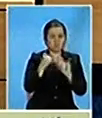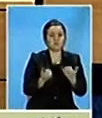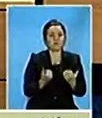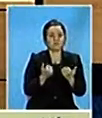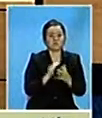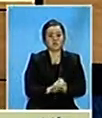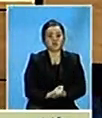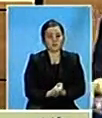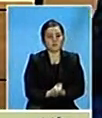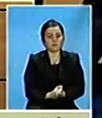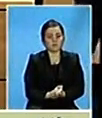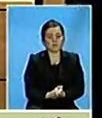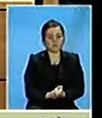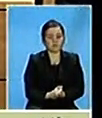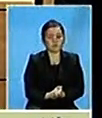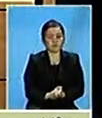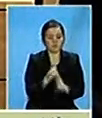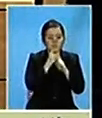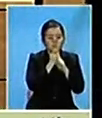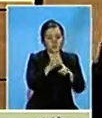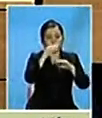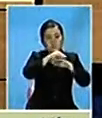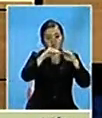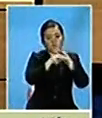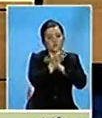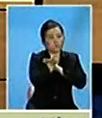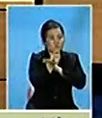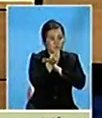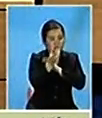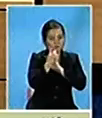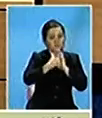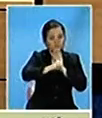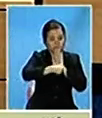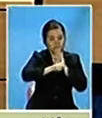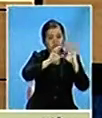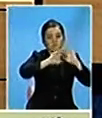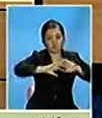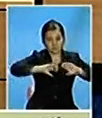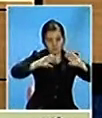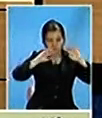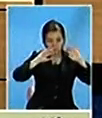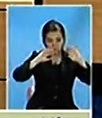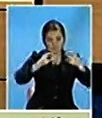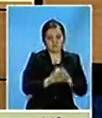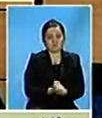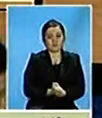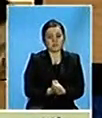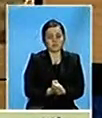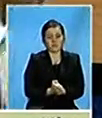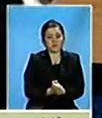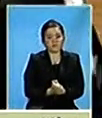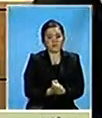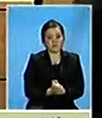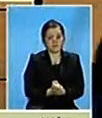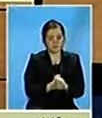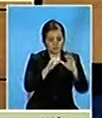จากการที่โครงการรับจำนำข้าวทุกเมล็ดของรัฐบาลเนื่องจากว่